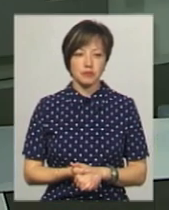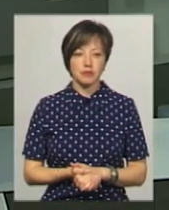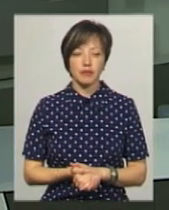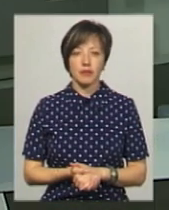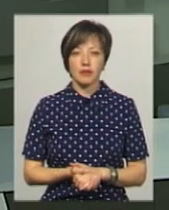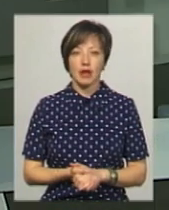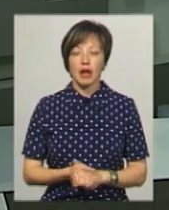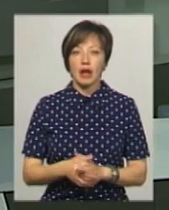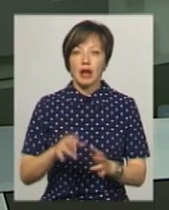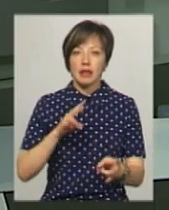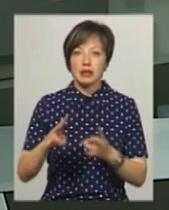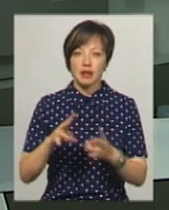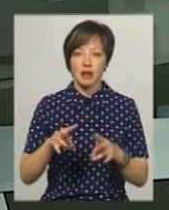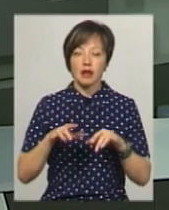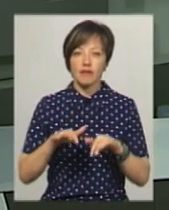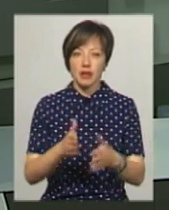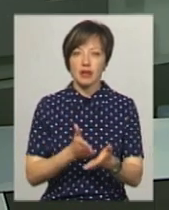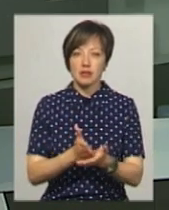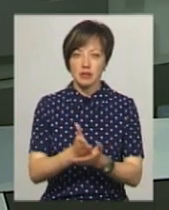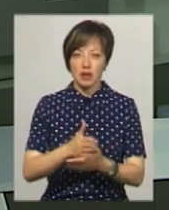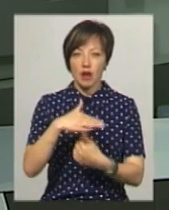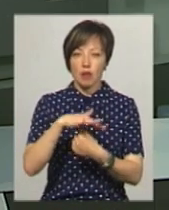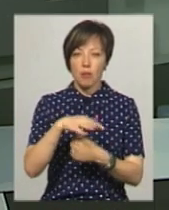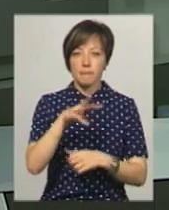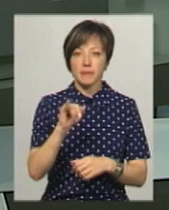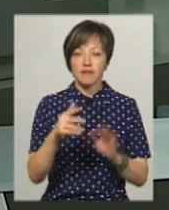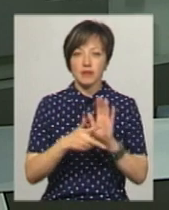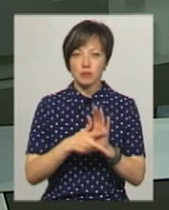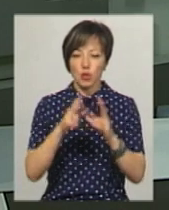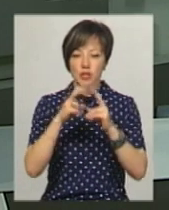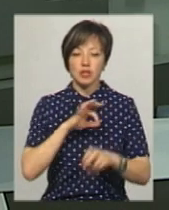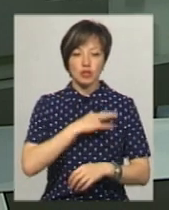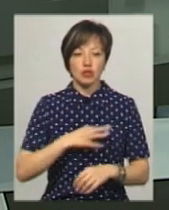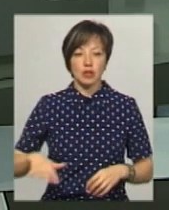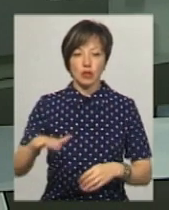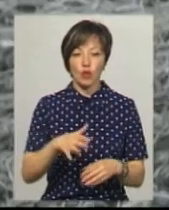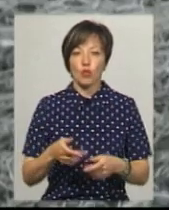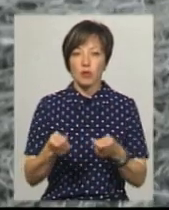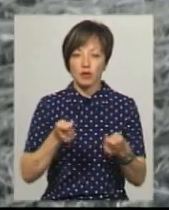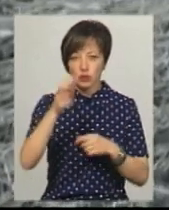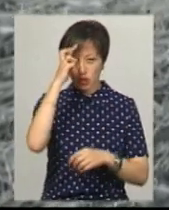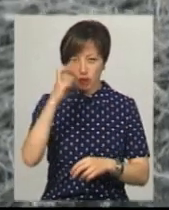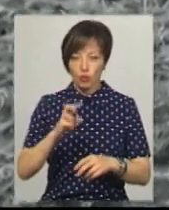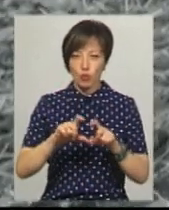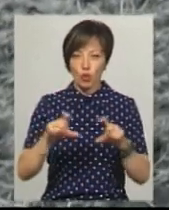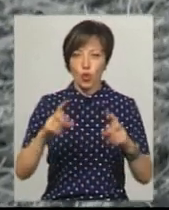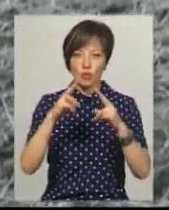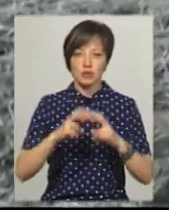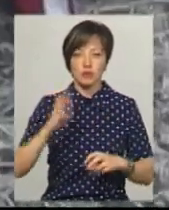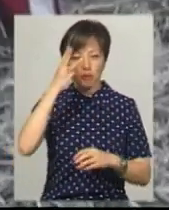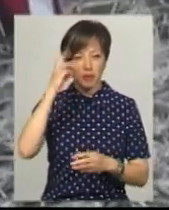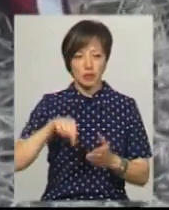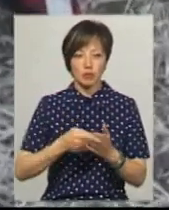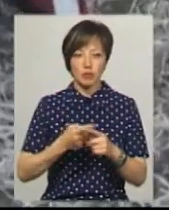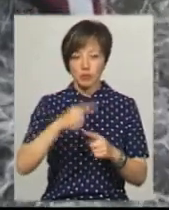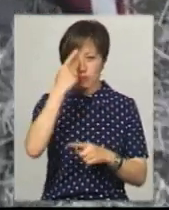Три версії падіння гелікоптера Мі-8 у Рівненській області розглядають слідчі територіального управління Державного бюро розслідувань у Хмельницькому. Про